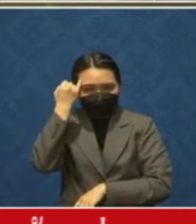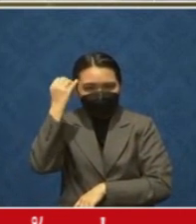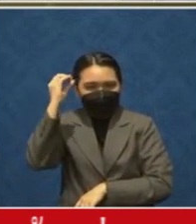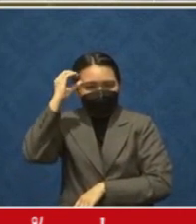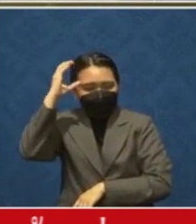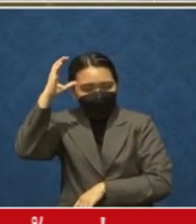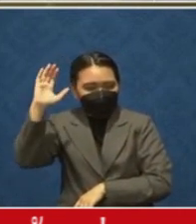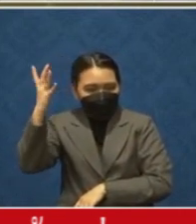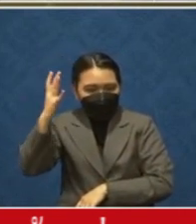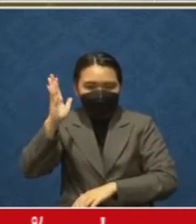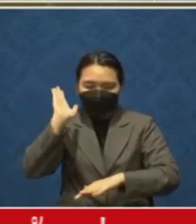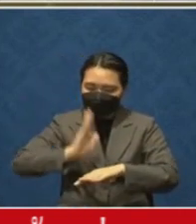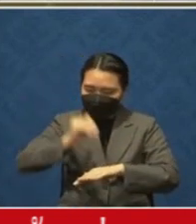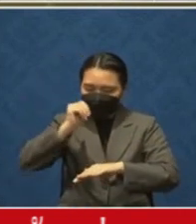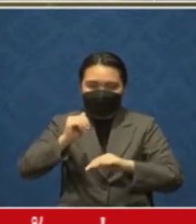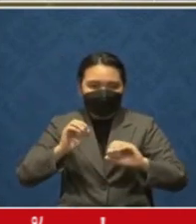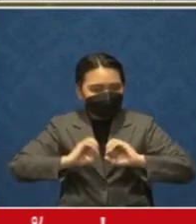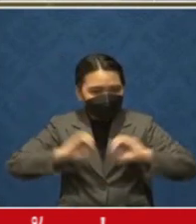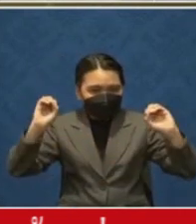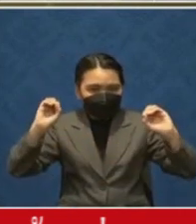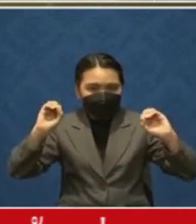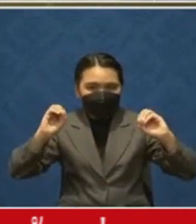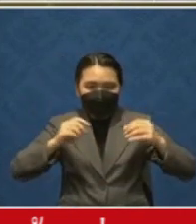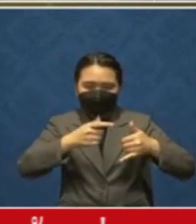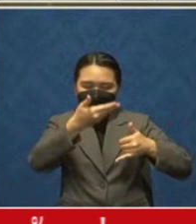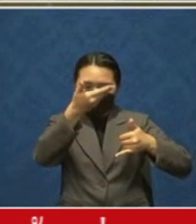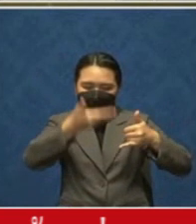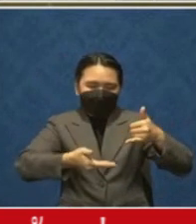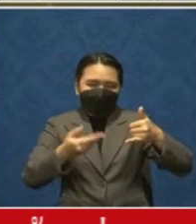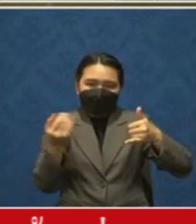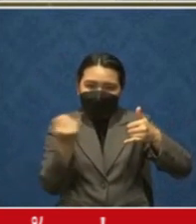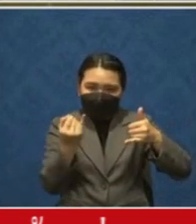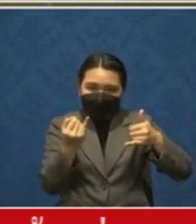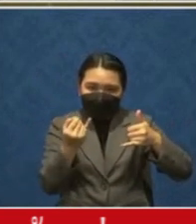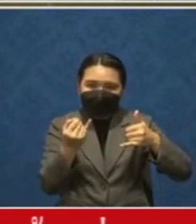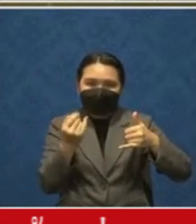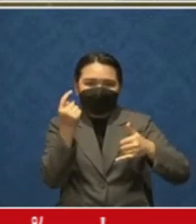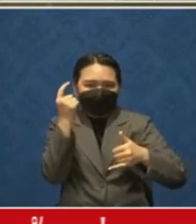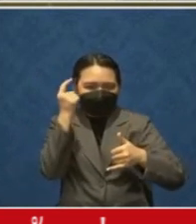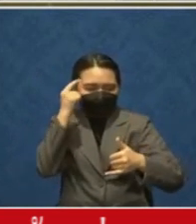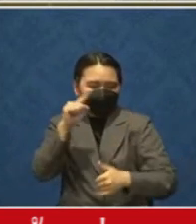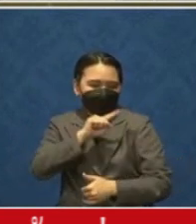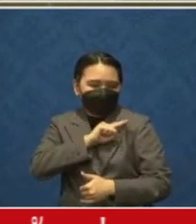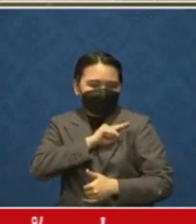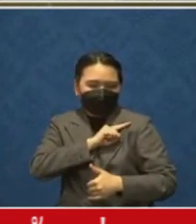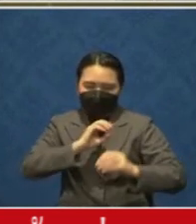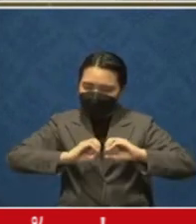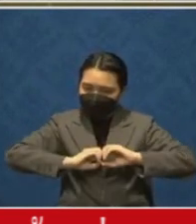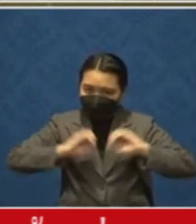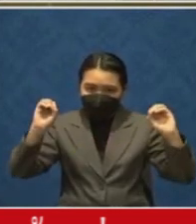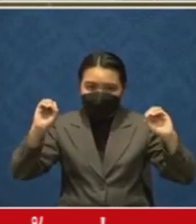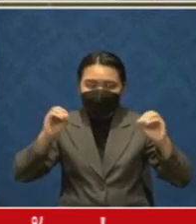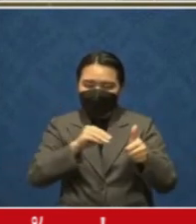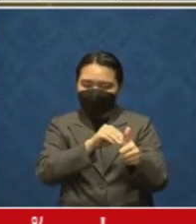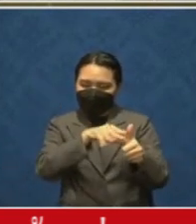ไร้ความสามารถไร้ประสิทธิภาพไร้จิตสำนึกความรับผิดชอบขาดภาวะความเป็น